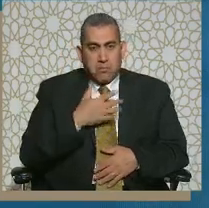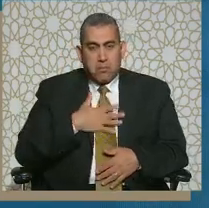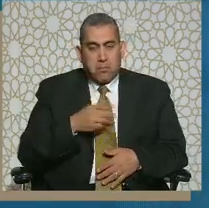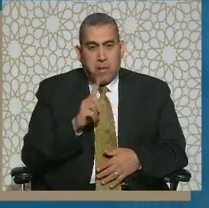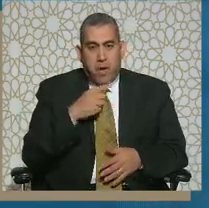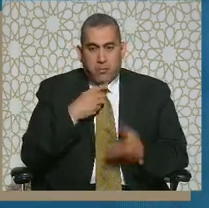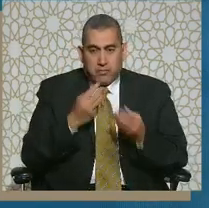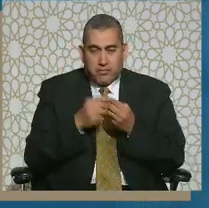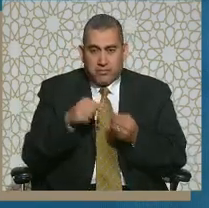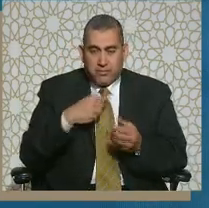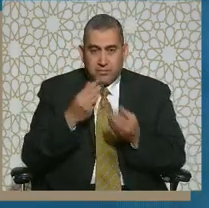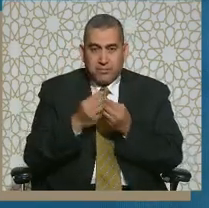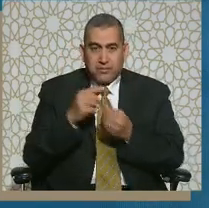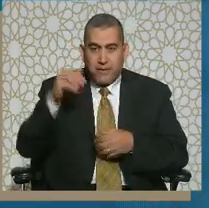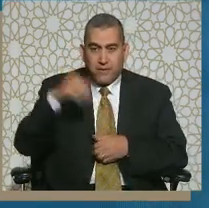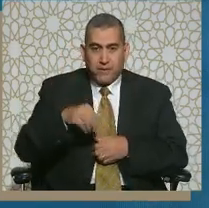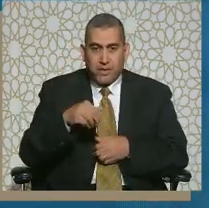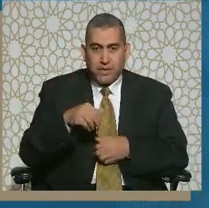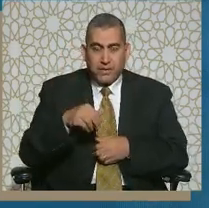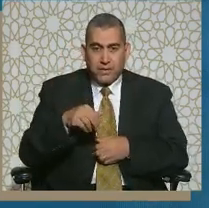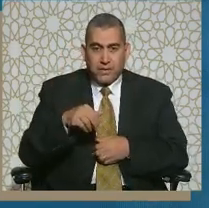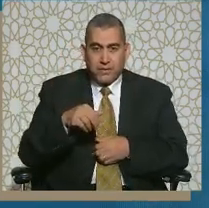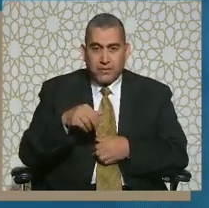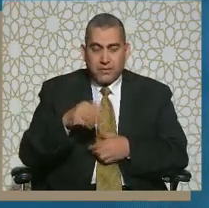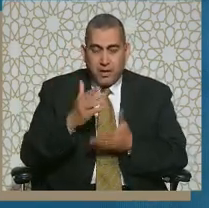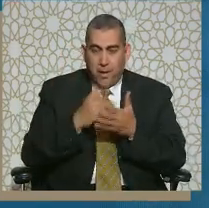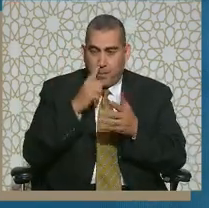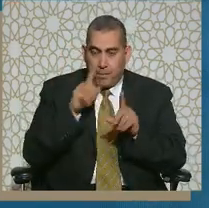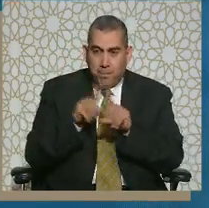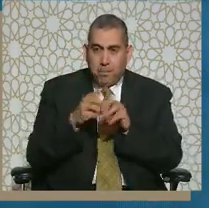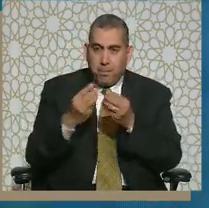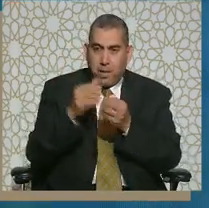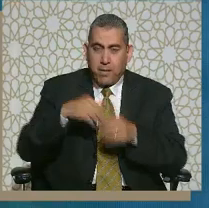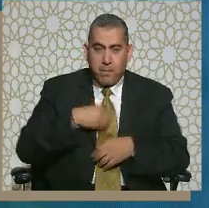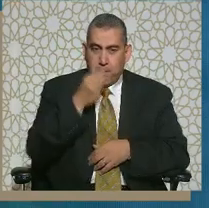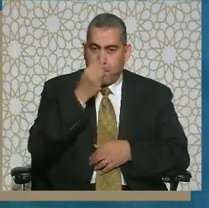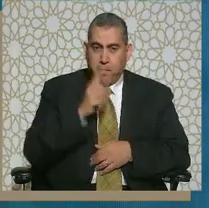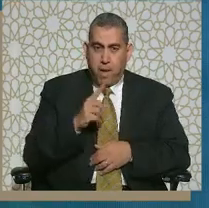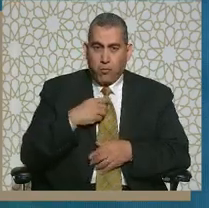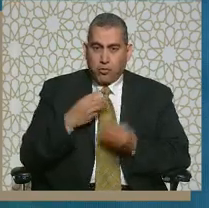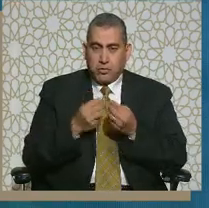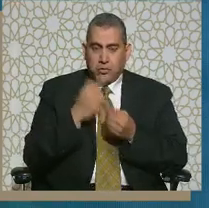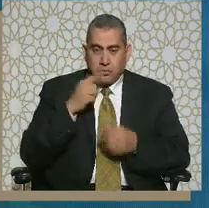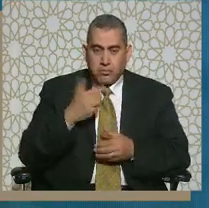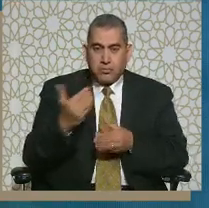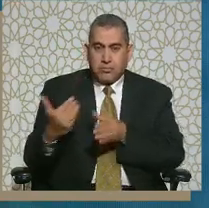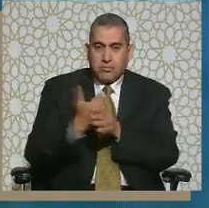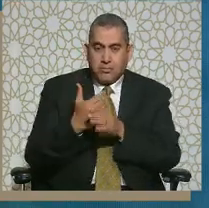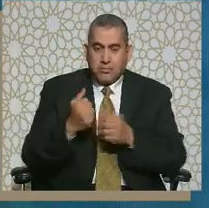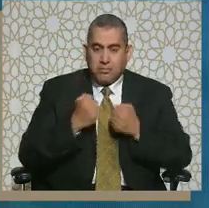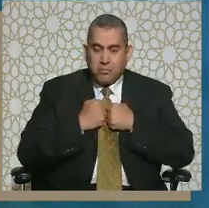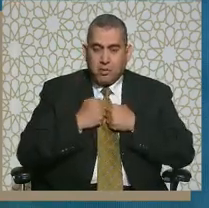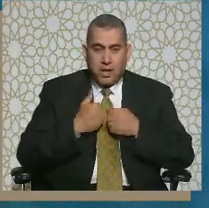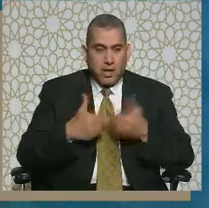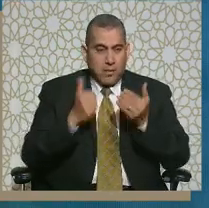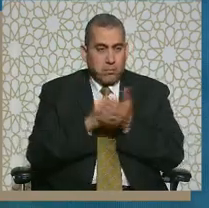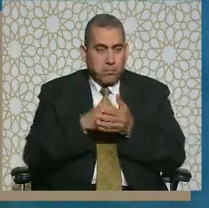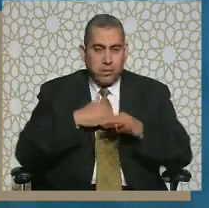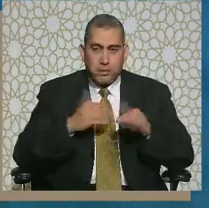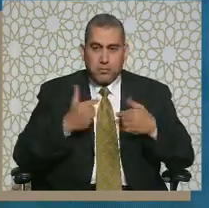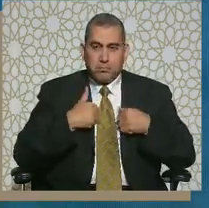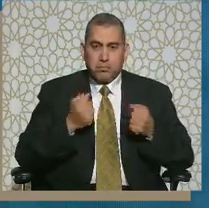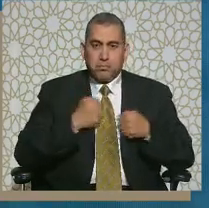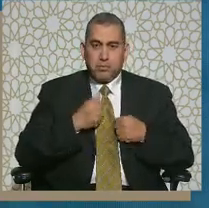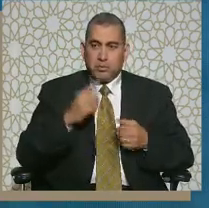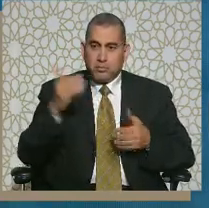وان هو حد مش قادر يعيش مع حد وحاسس ان دوت نوع من انواع انتهاج خصوصيته ا دوت